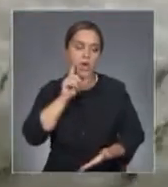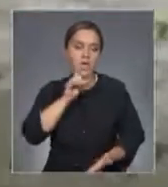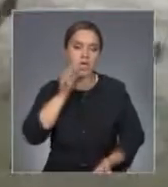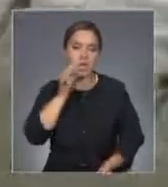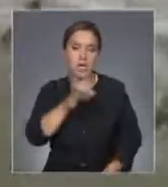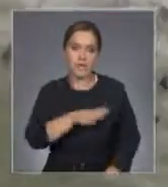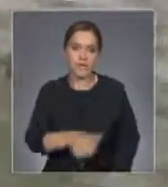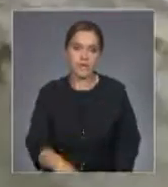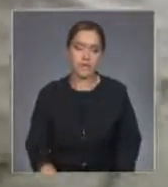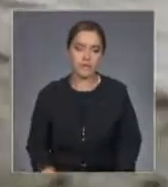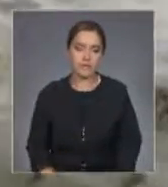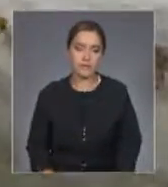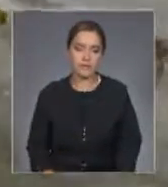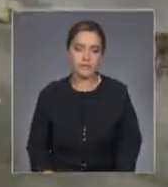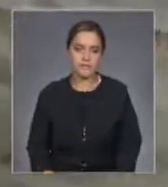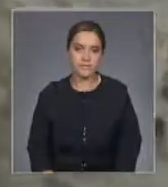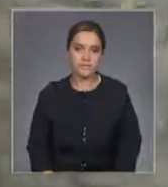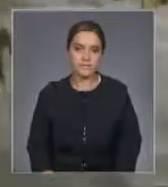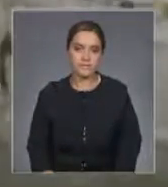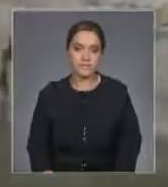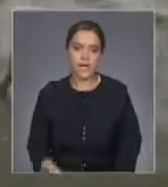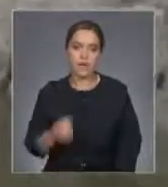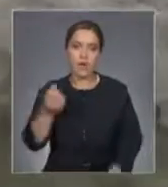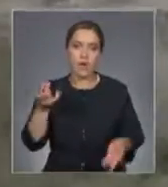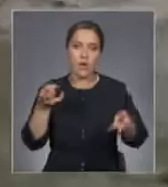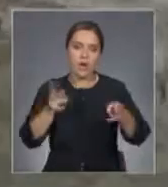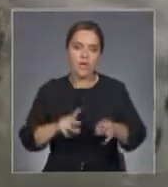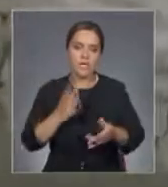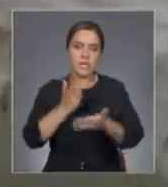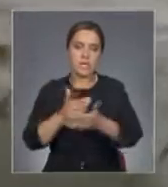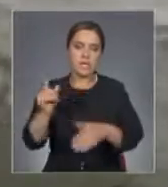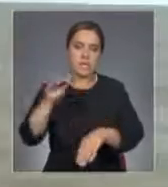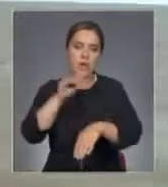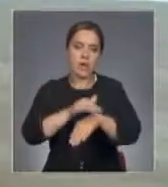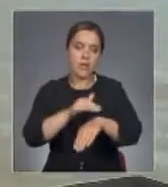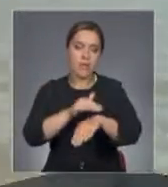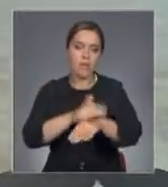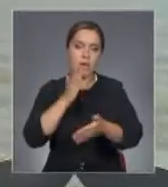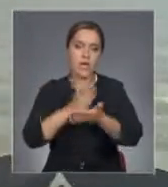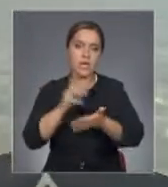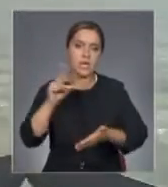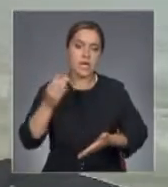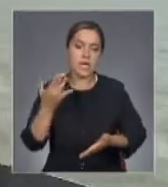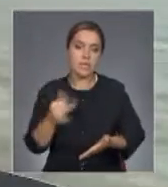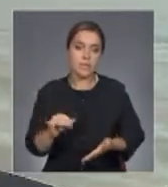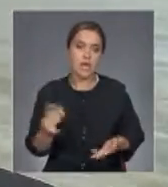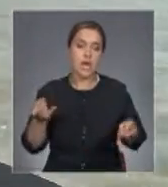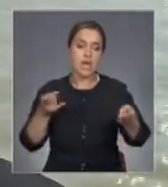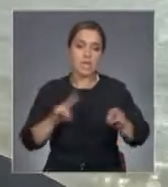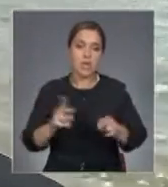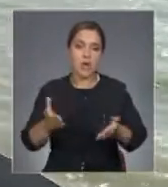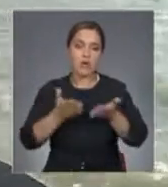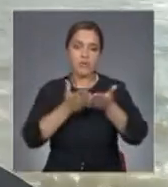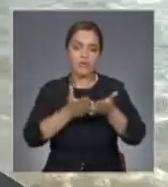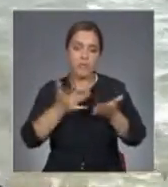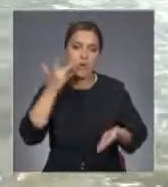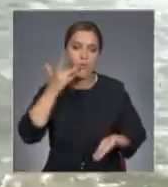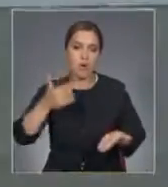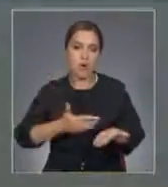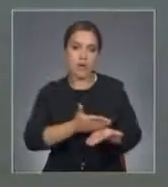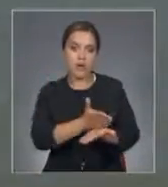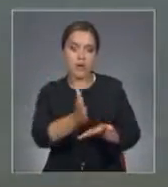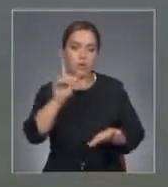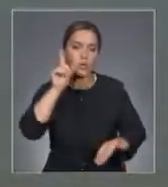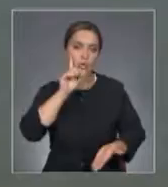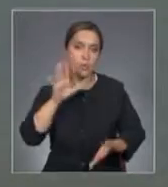ответа. Тем не менее, следы незаконного промысла, которые видны во всей предустевой зоне Каспия, остались. Катер постоянно вынужден огибать